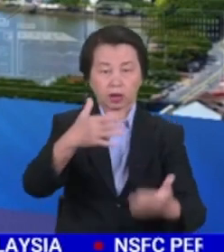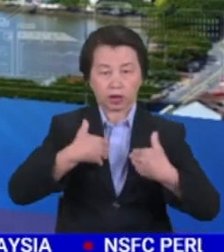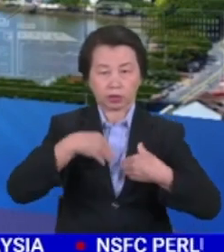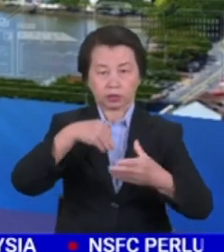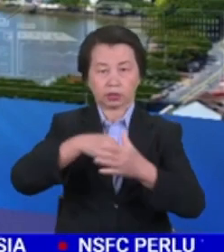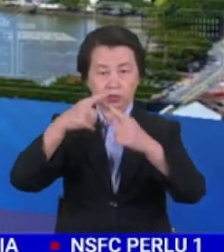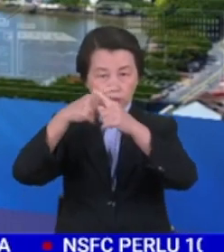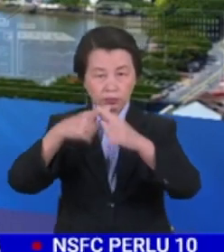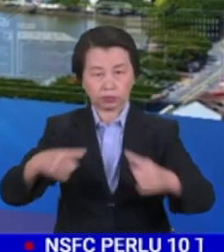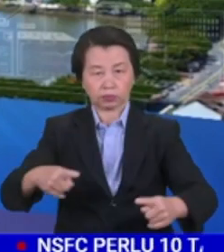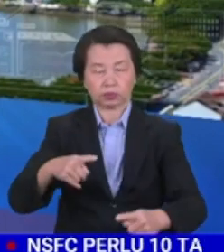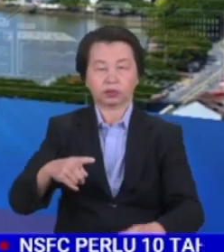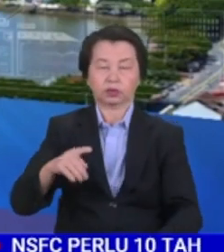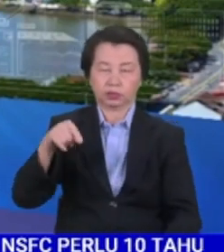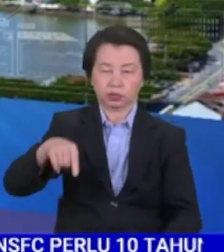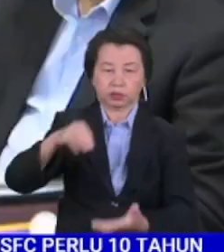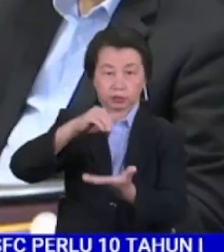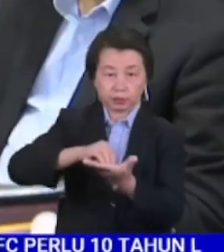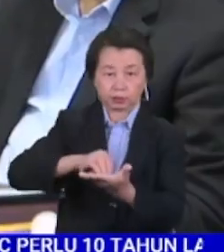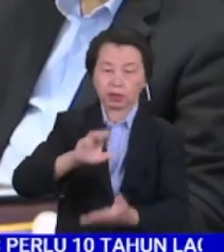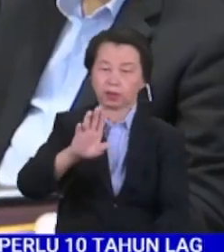di Dewan Suarah Bintulu.